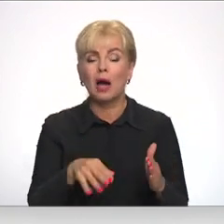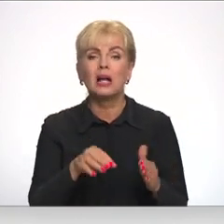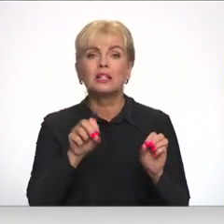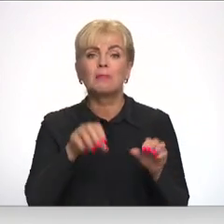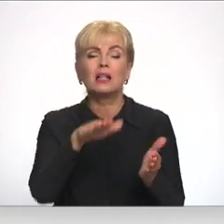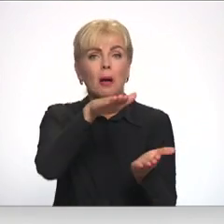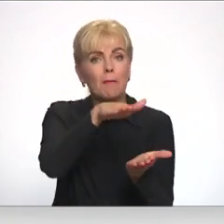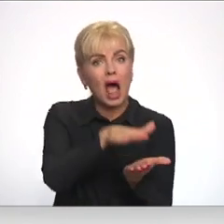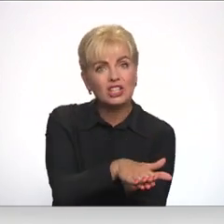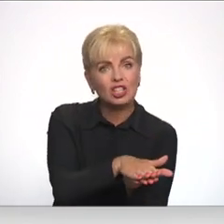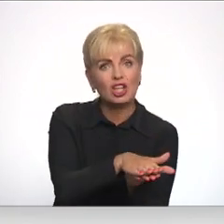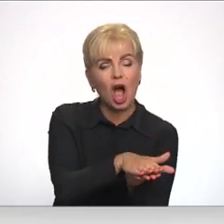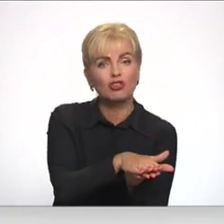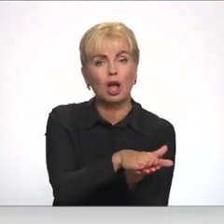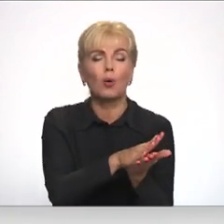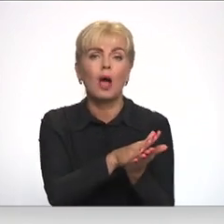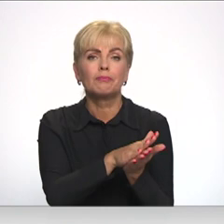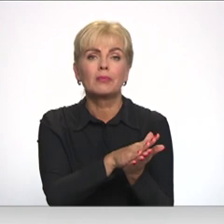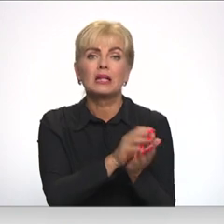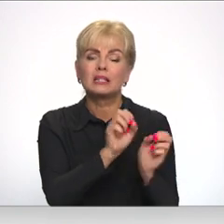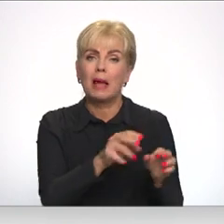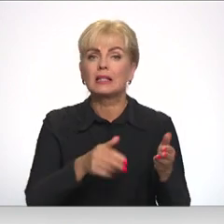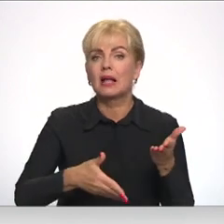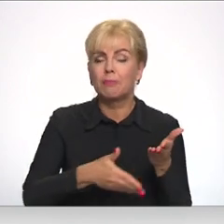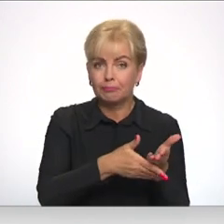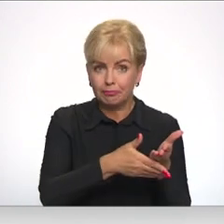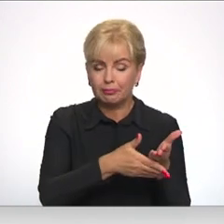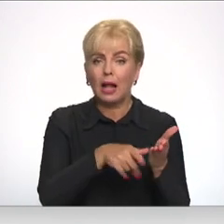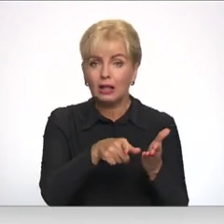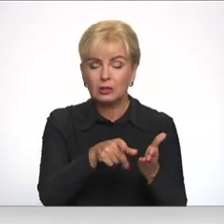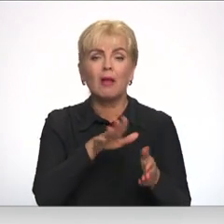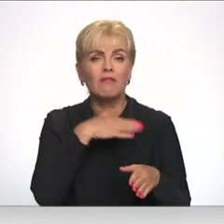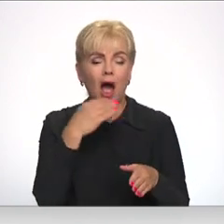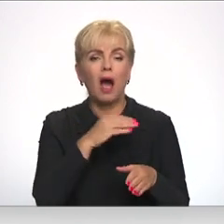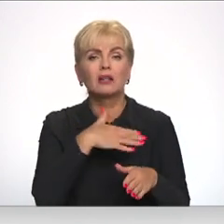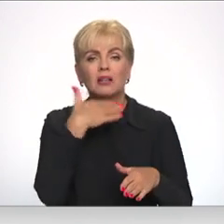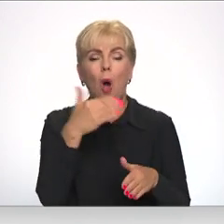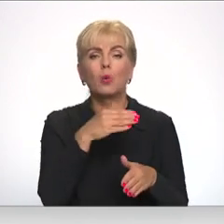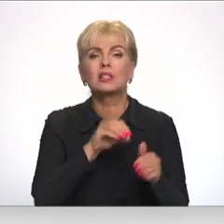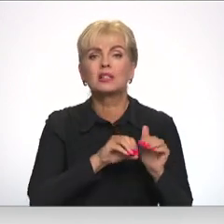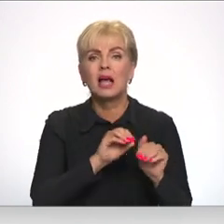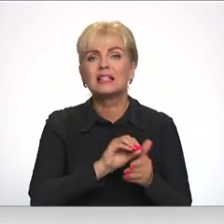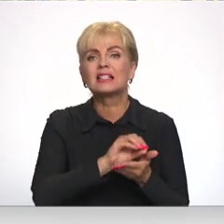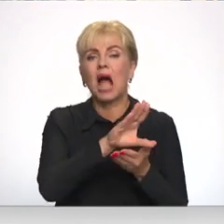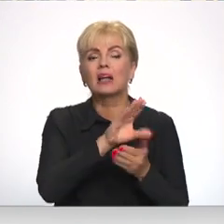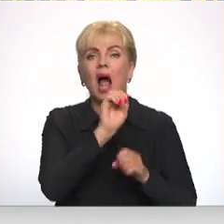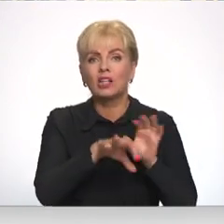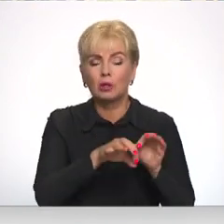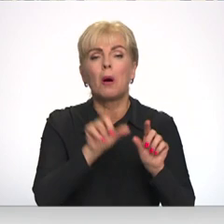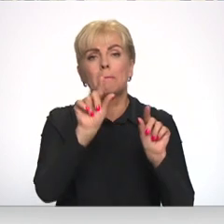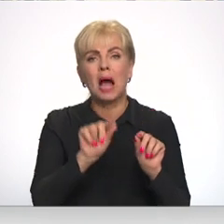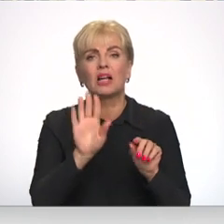placināšanas elementu palīdzību. Tātad tur tajās varēs sakrāt vairāk atkritumus un līdz ar to arī atkritumus mazāk izvest.